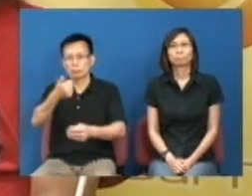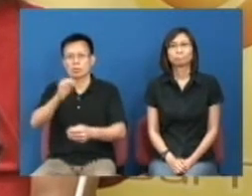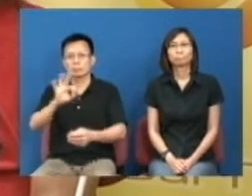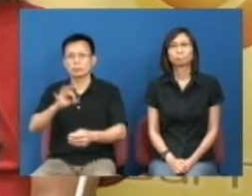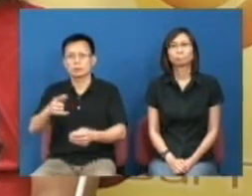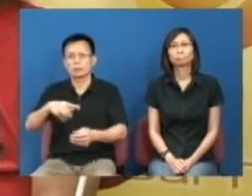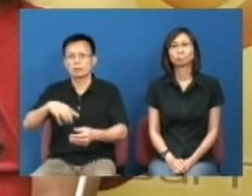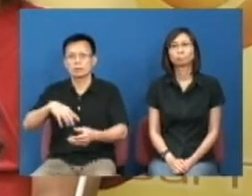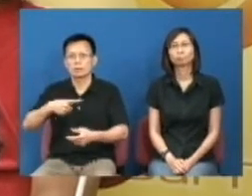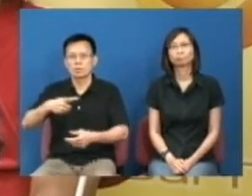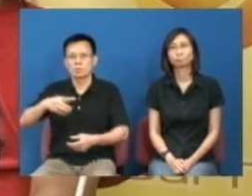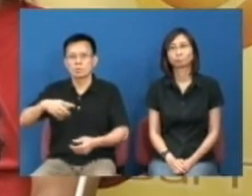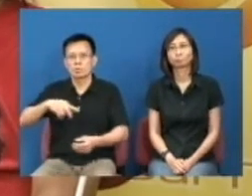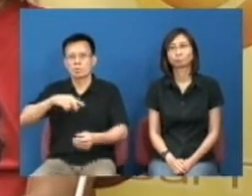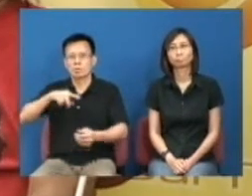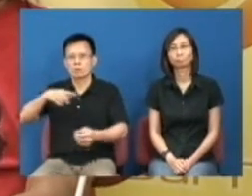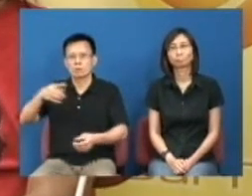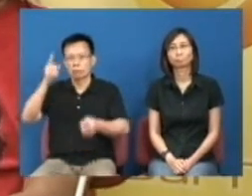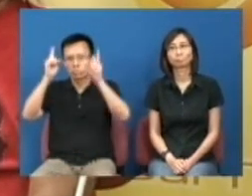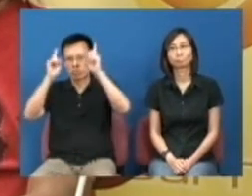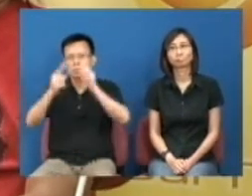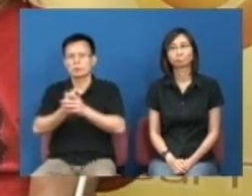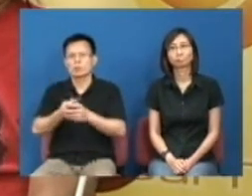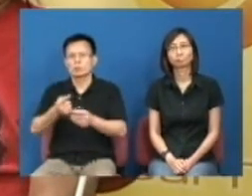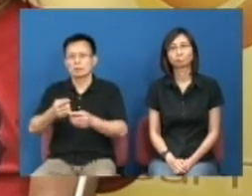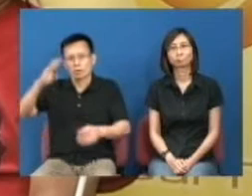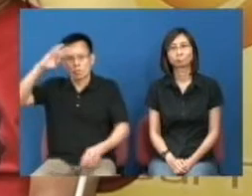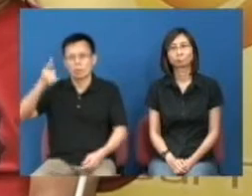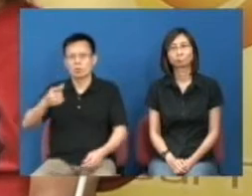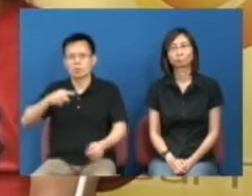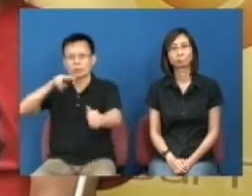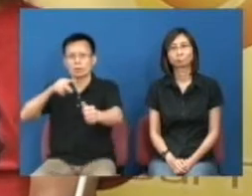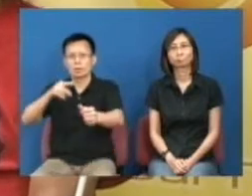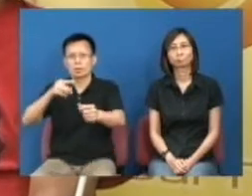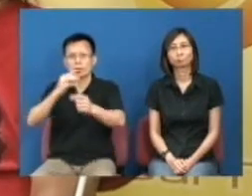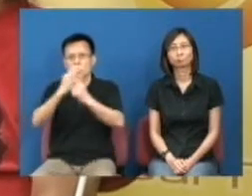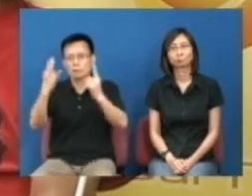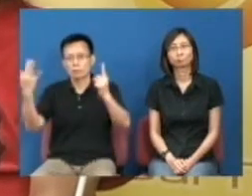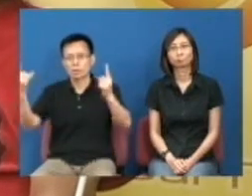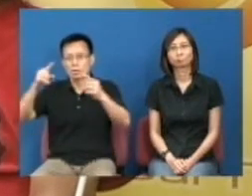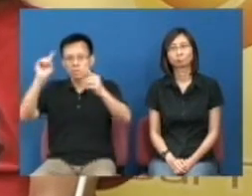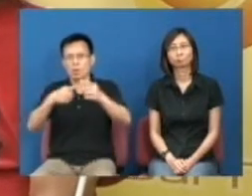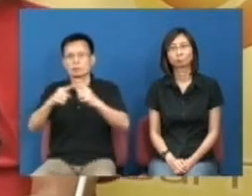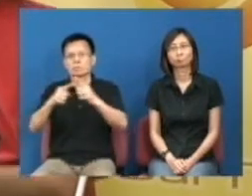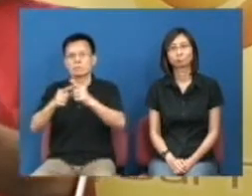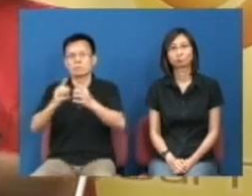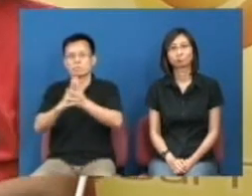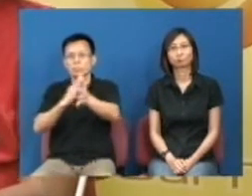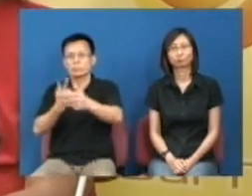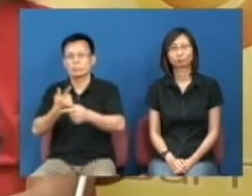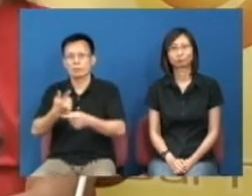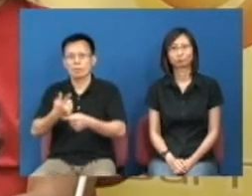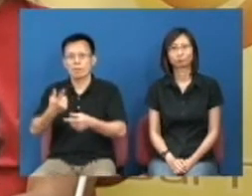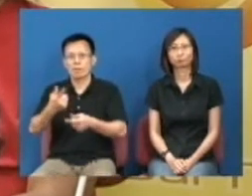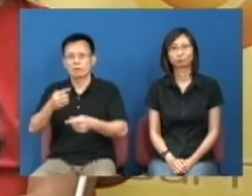是不是？老實說，你警方真的可以維持到那十幾萬的秩序嗎？即佢都唔諗，只話塊鏡啦。佢嗰日喺幾左